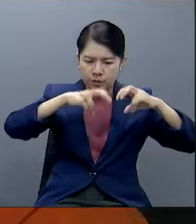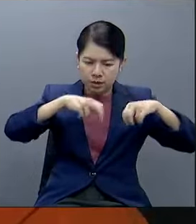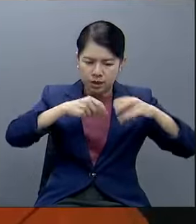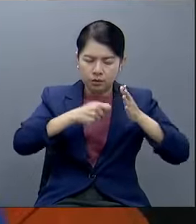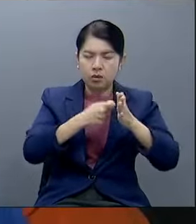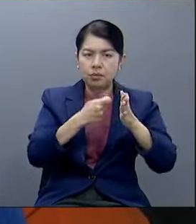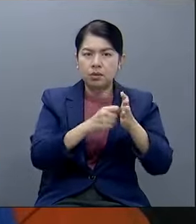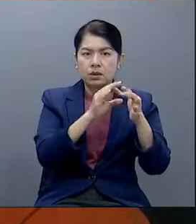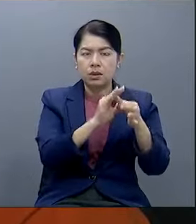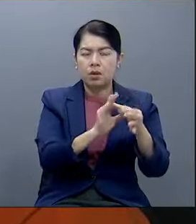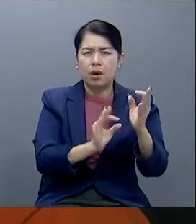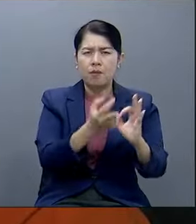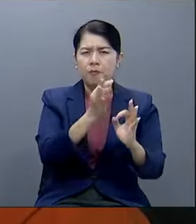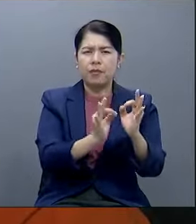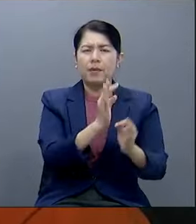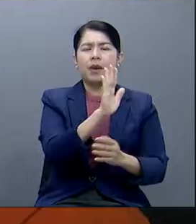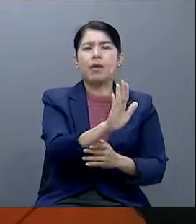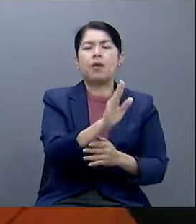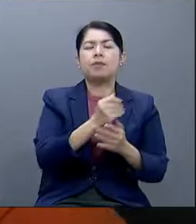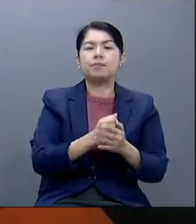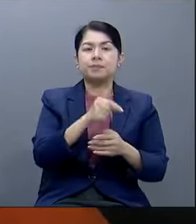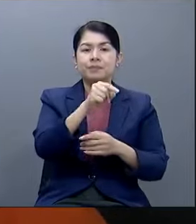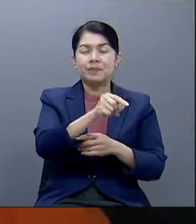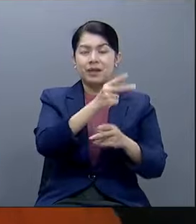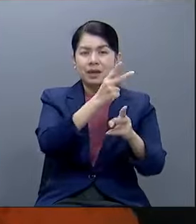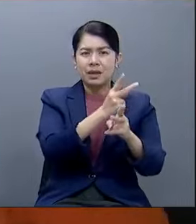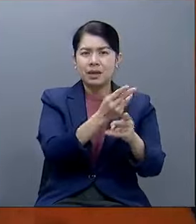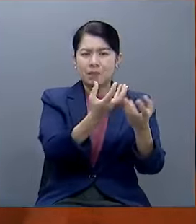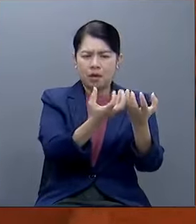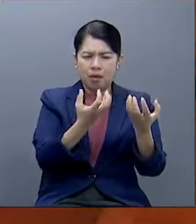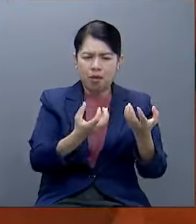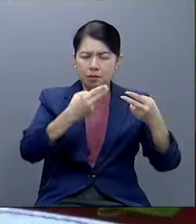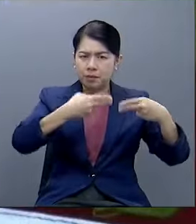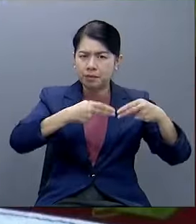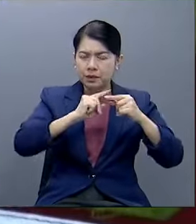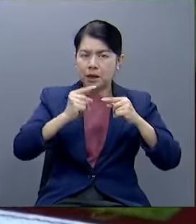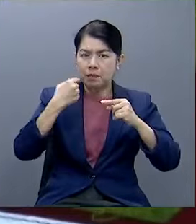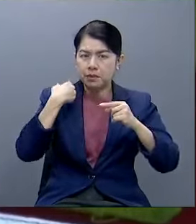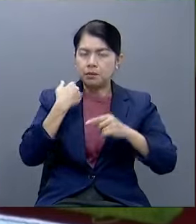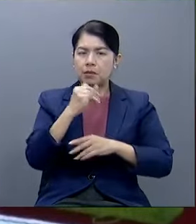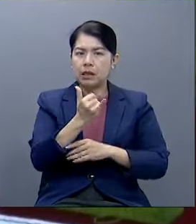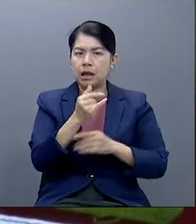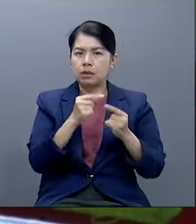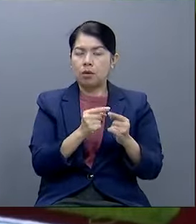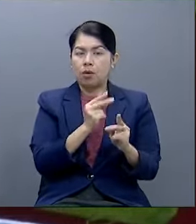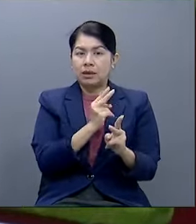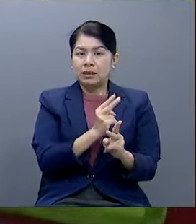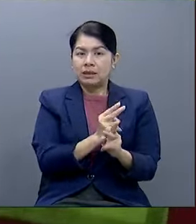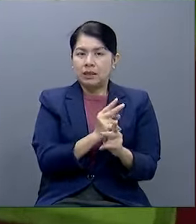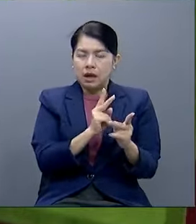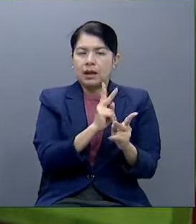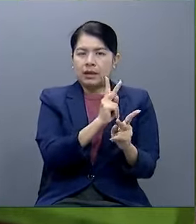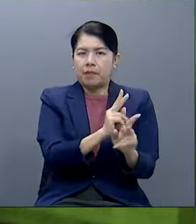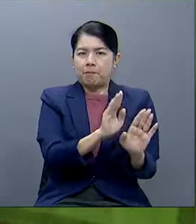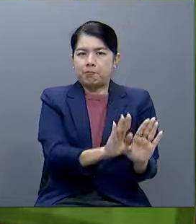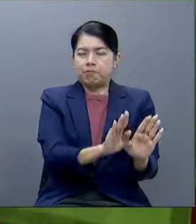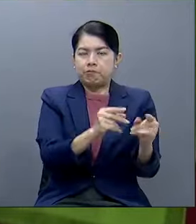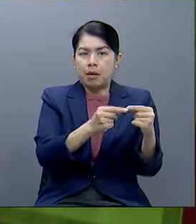ครับโดยคลังเก็บอาวุธแห่งนี้อาจจะจัดเก็บกระสุนหมดอายุอย่างไม่เหมาะสมท